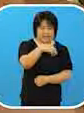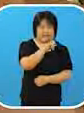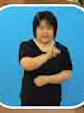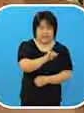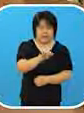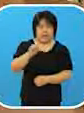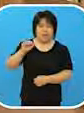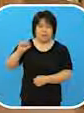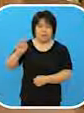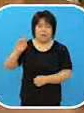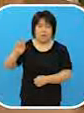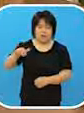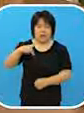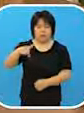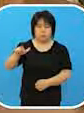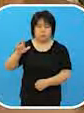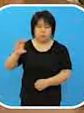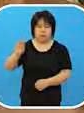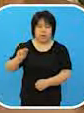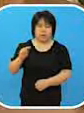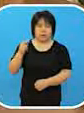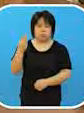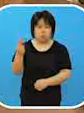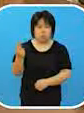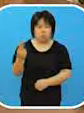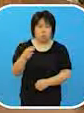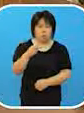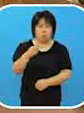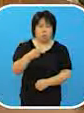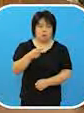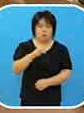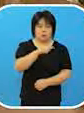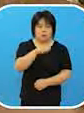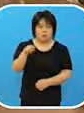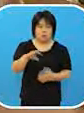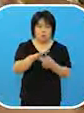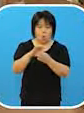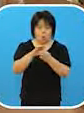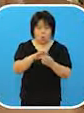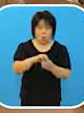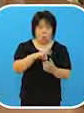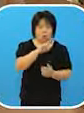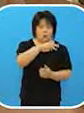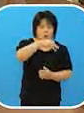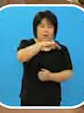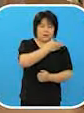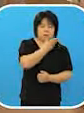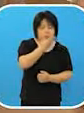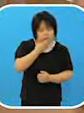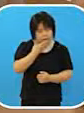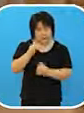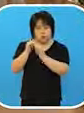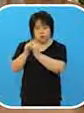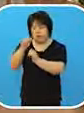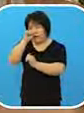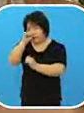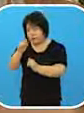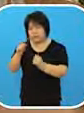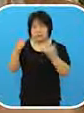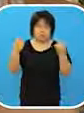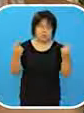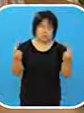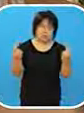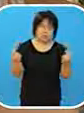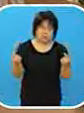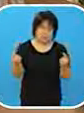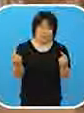レッドと解く。 え、知事がやるんですか？ そうよ。 え、その心は？ うまっ、いいっすなぁ、うまっ、いい